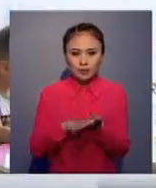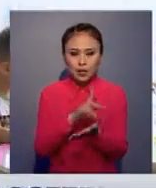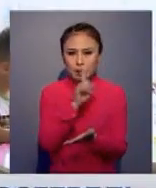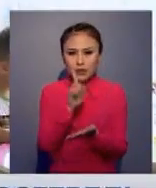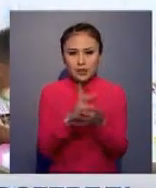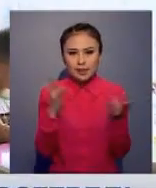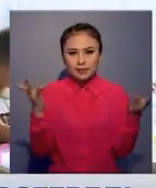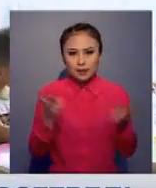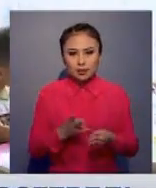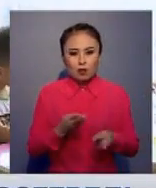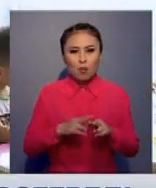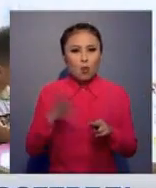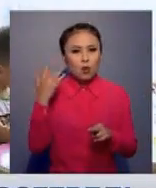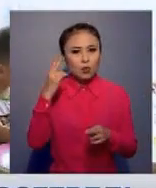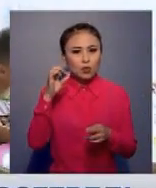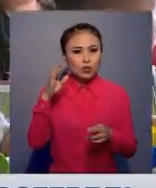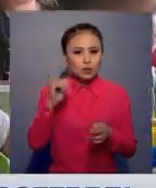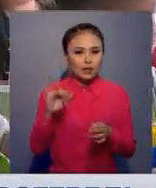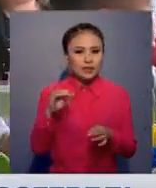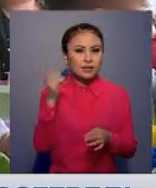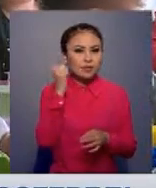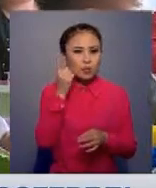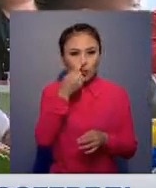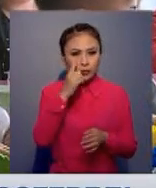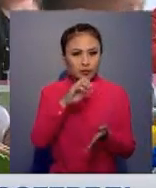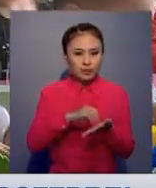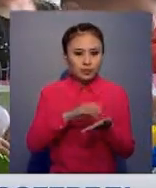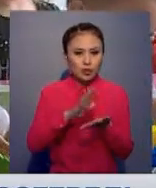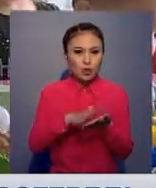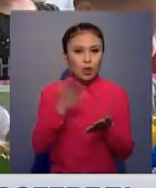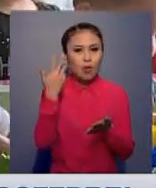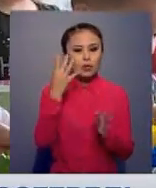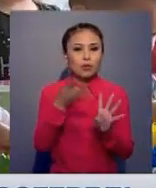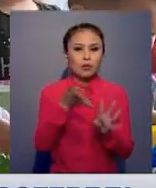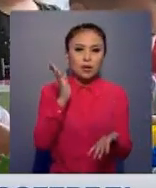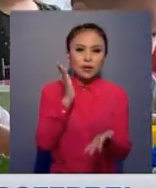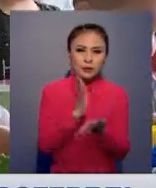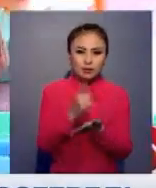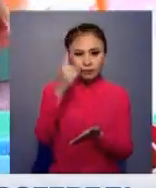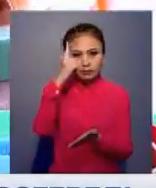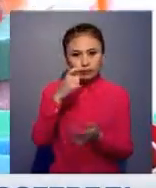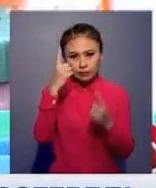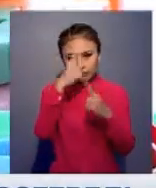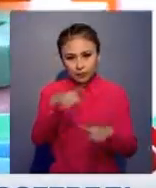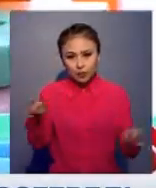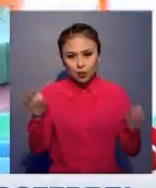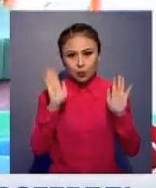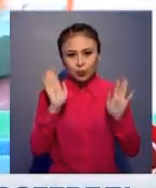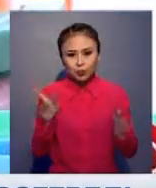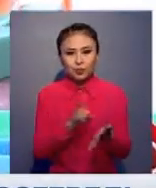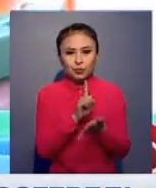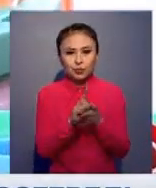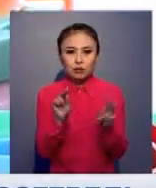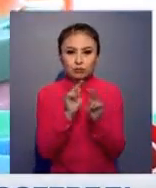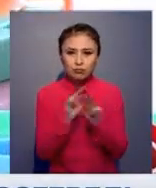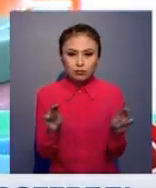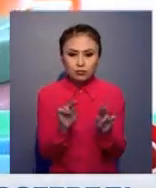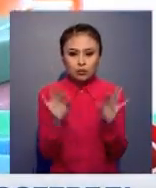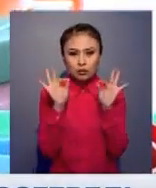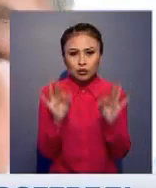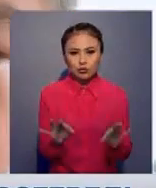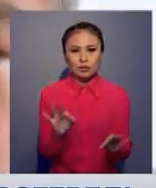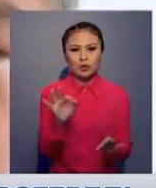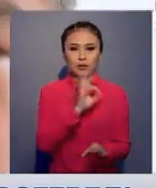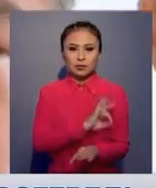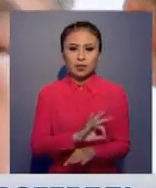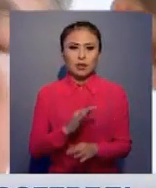тиіс. Көрсетілген электронды поштаға және телефон нөміріне кезектің келгендігі туралы хабарлама жіберіледі. Бұл ата-анаға да білім беру